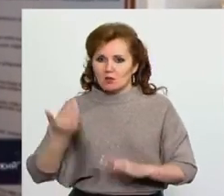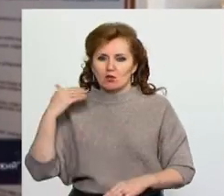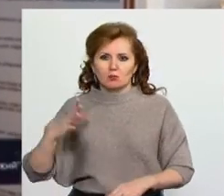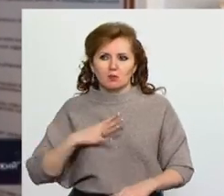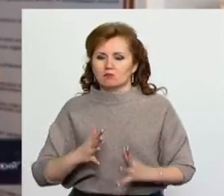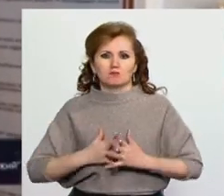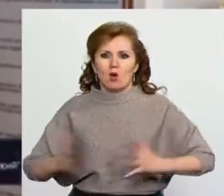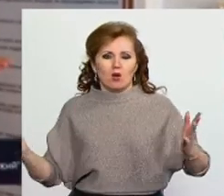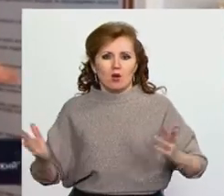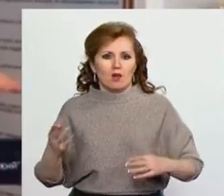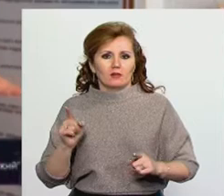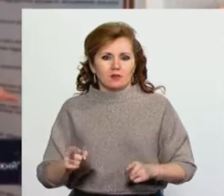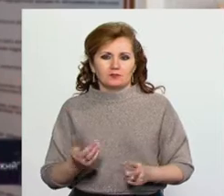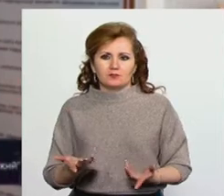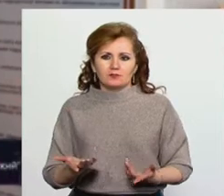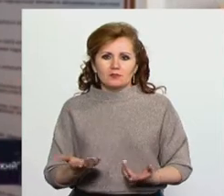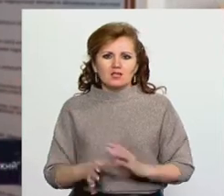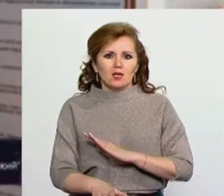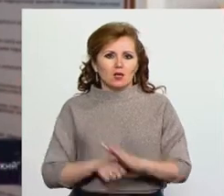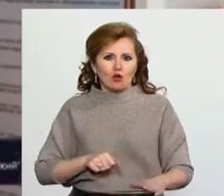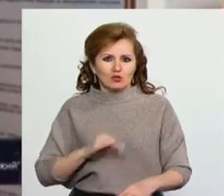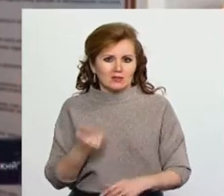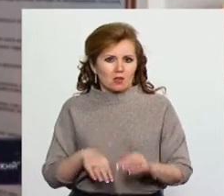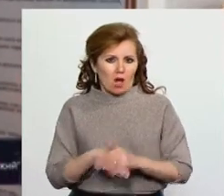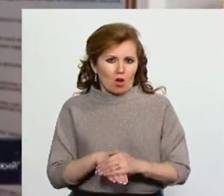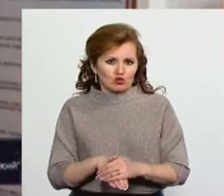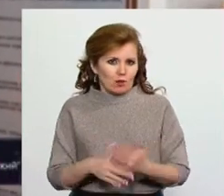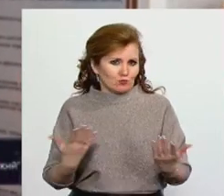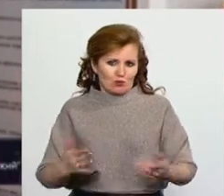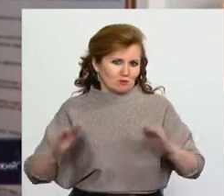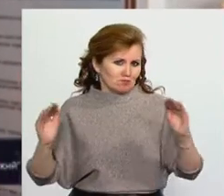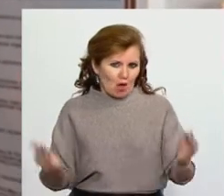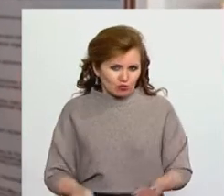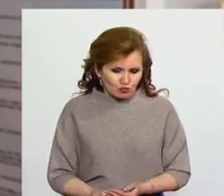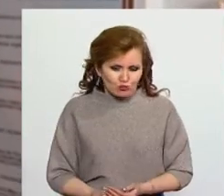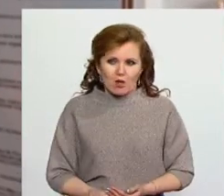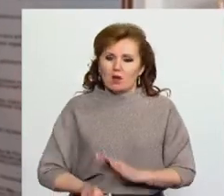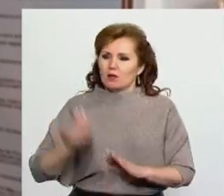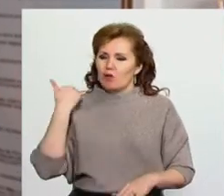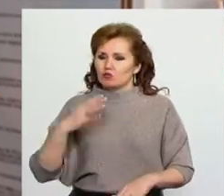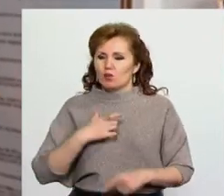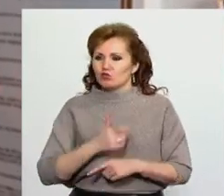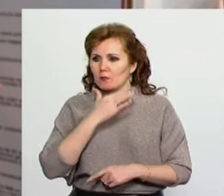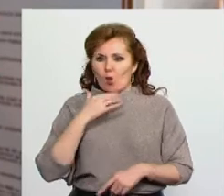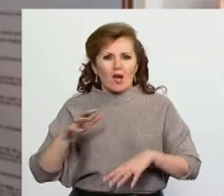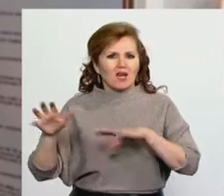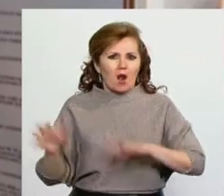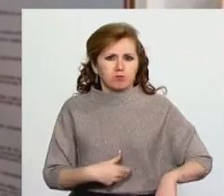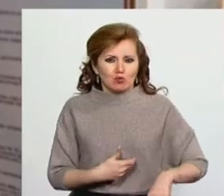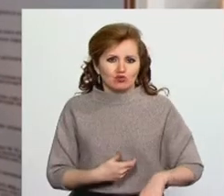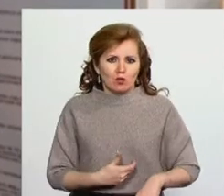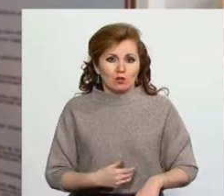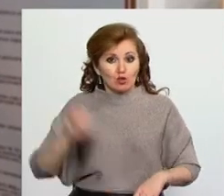допустим, тех же краши из гаражей. Сейчас их значительно меньше. Очень много было грабежей